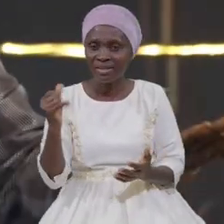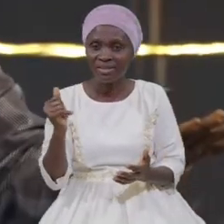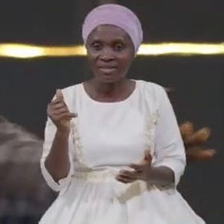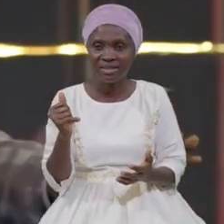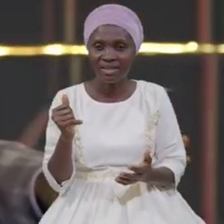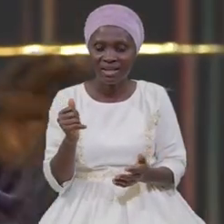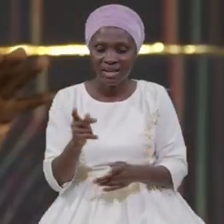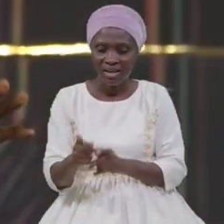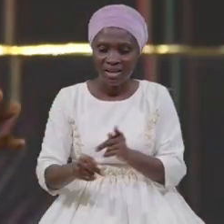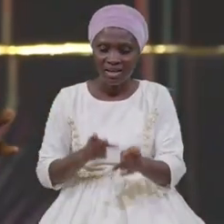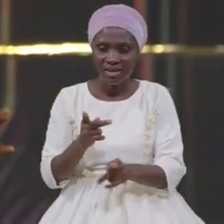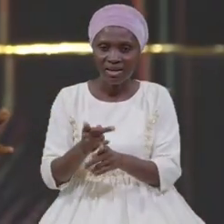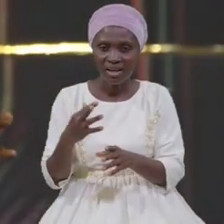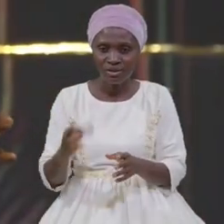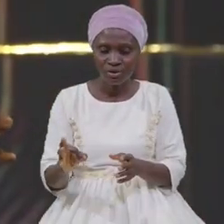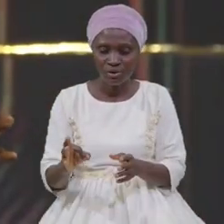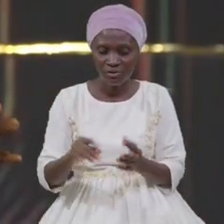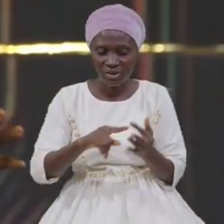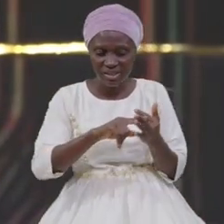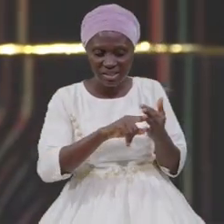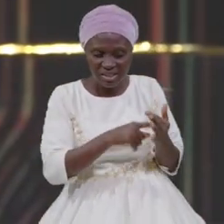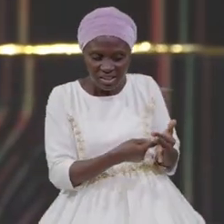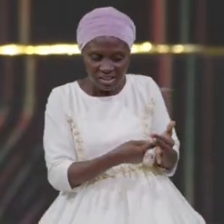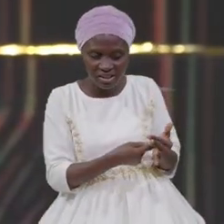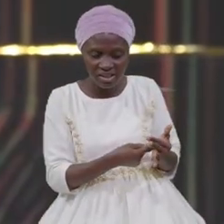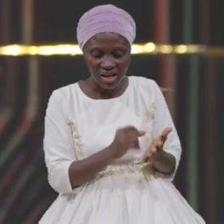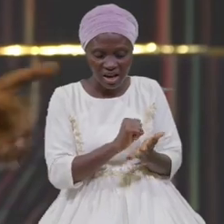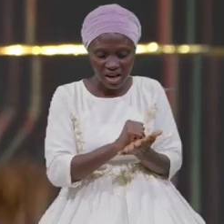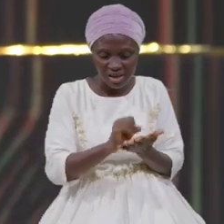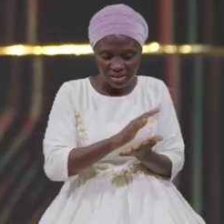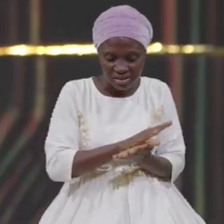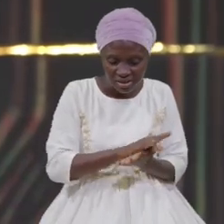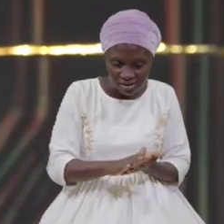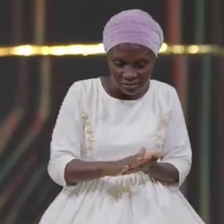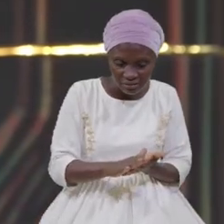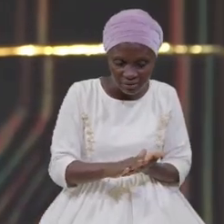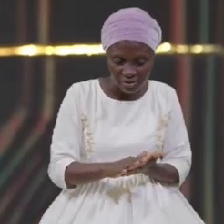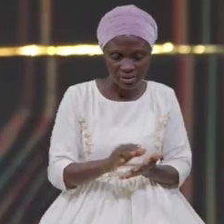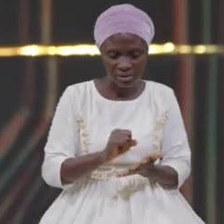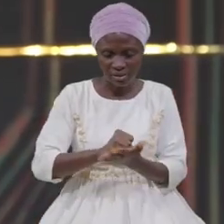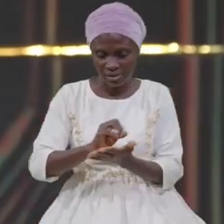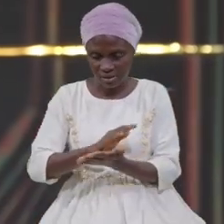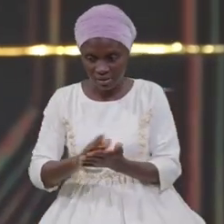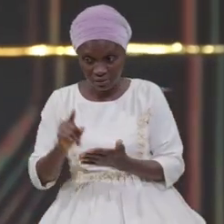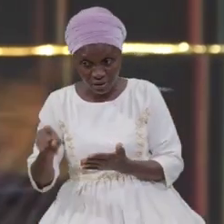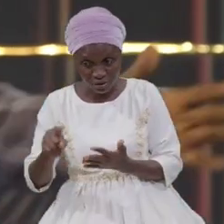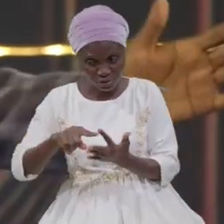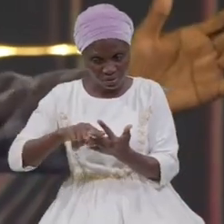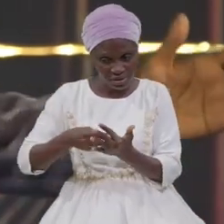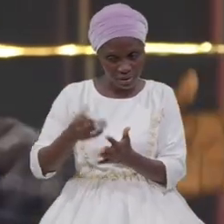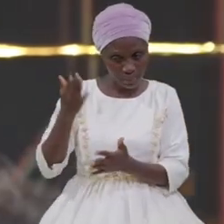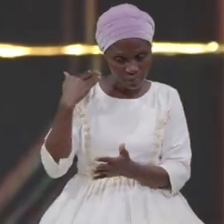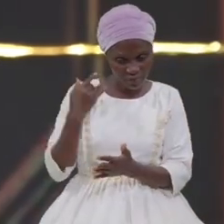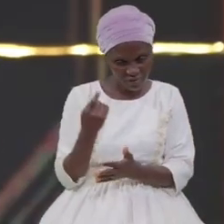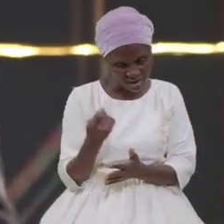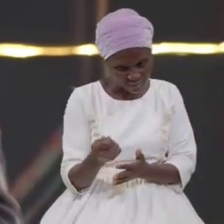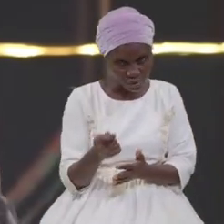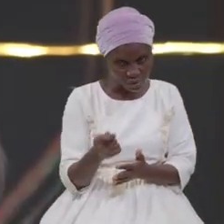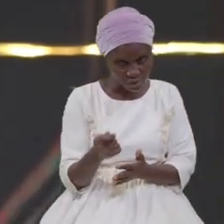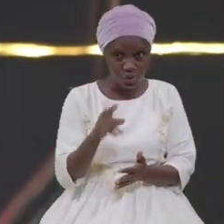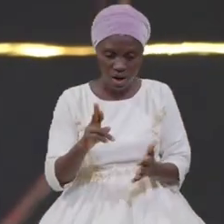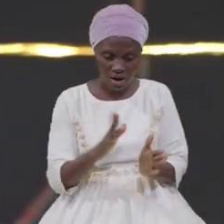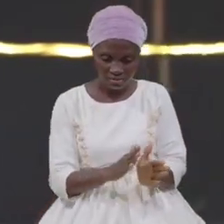Il y a une sanctification initiale qui s'en vous sanctifie initialement. Un peu. Vous